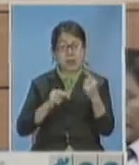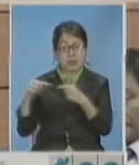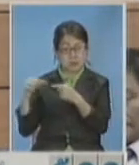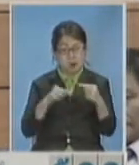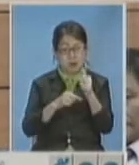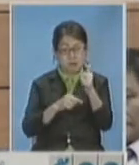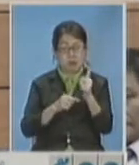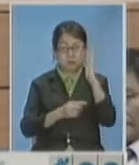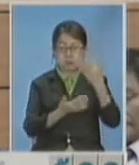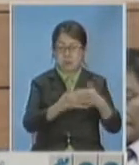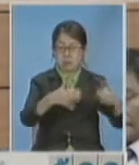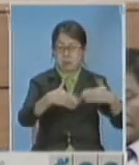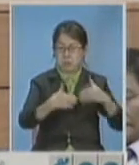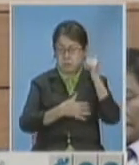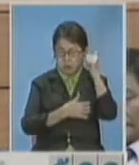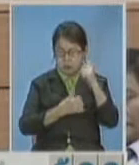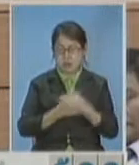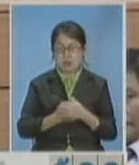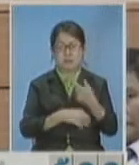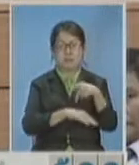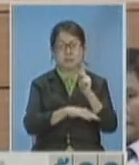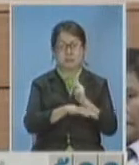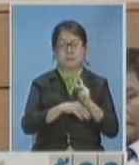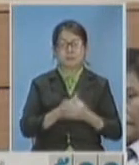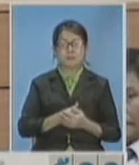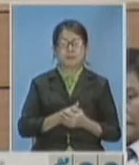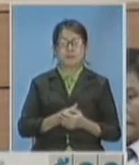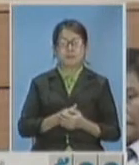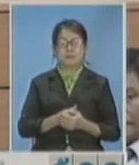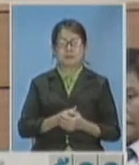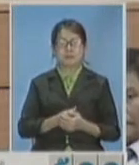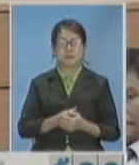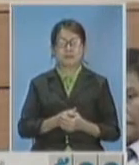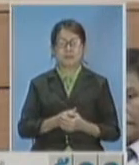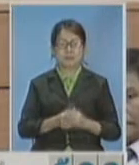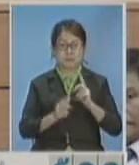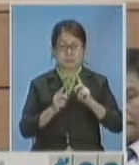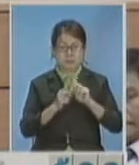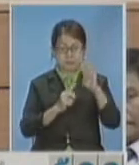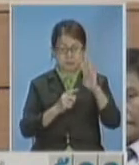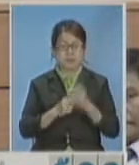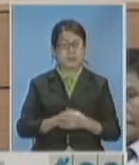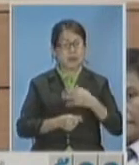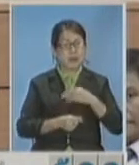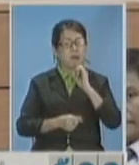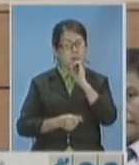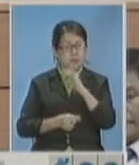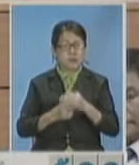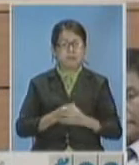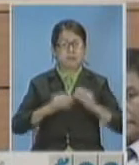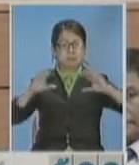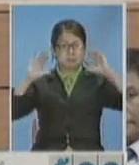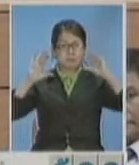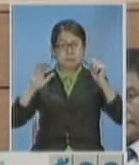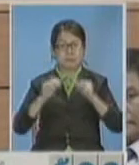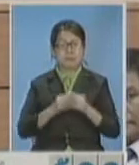อย่างมหาศาลท่านประธานครับในประการถัดมาที่ผมบอกว่ารัฐบาล